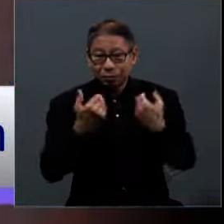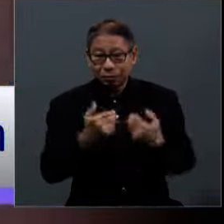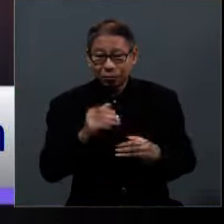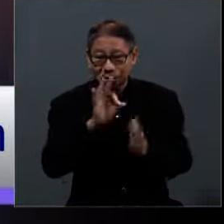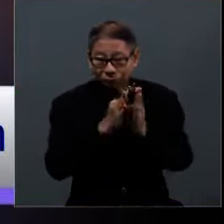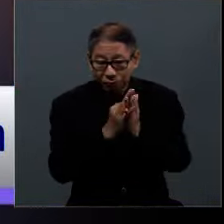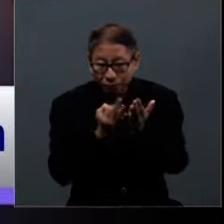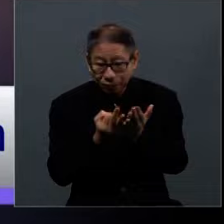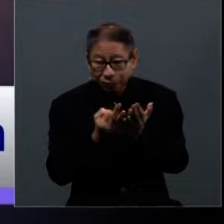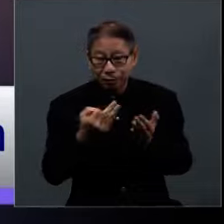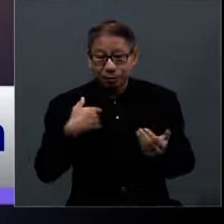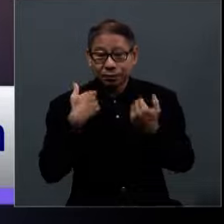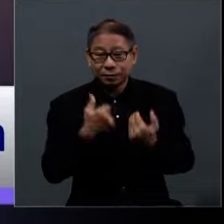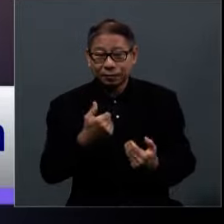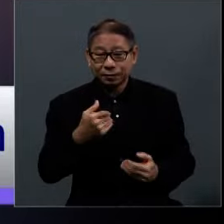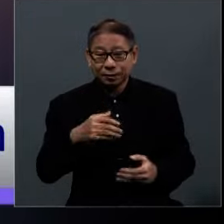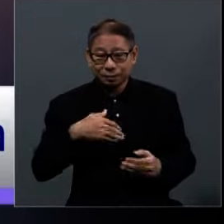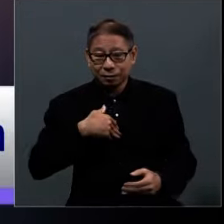ว่าโคขุน